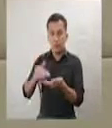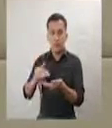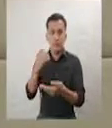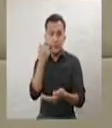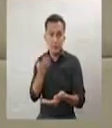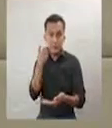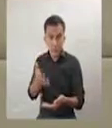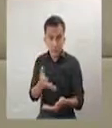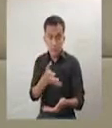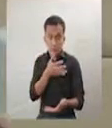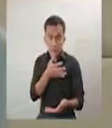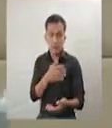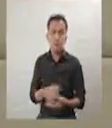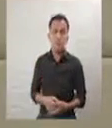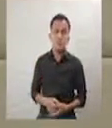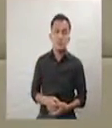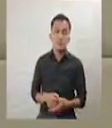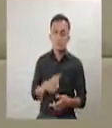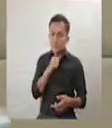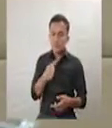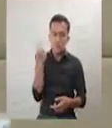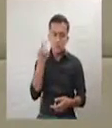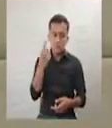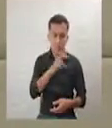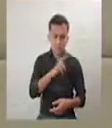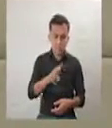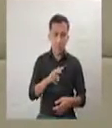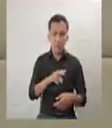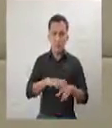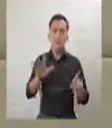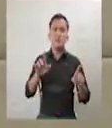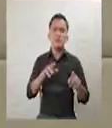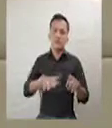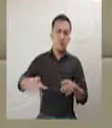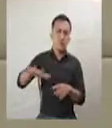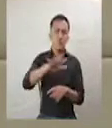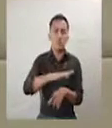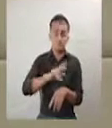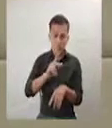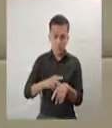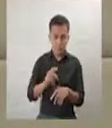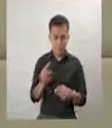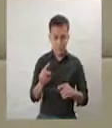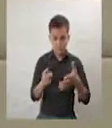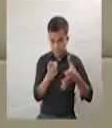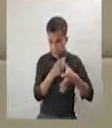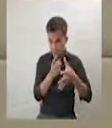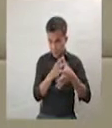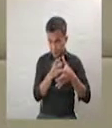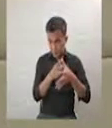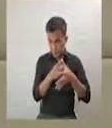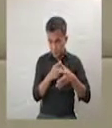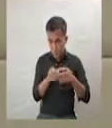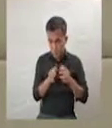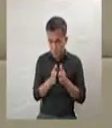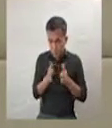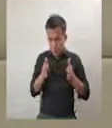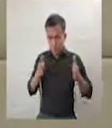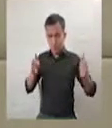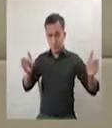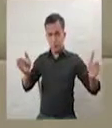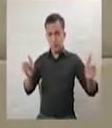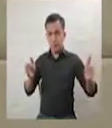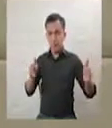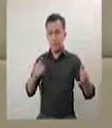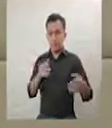ang maternal mortality, hindi lang po sa Valenzuela, kundi sa buong Pilipinas. Unang-una ho, dapat po palawakin po